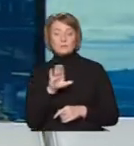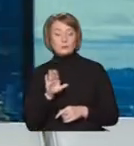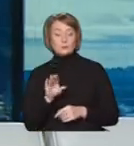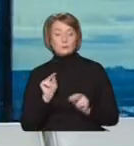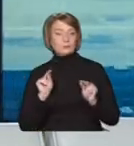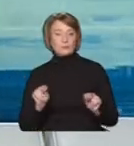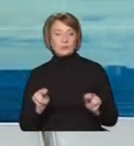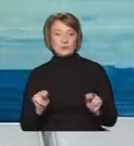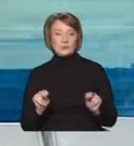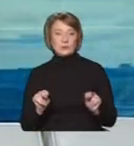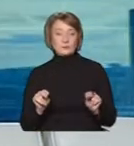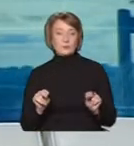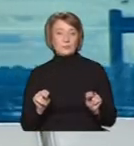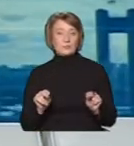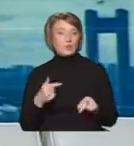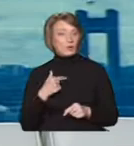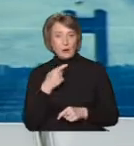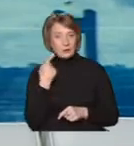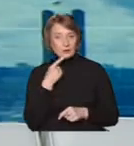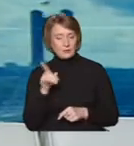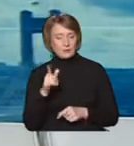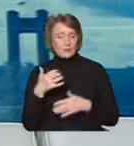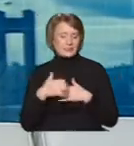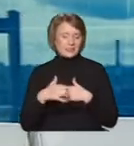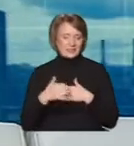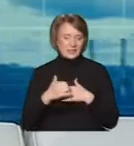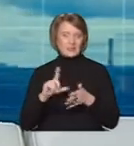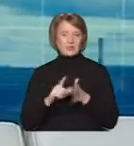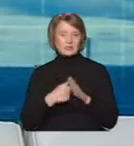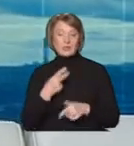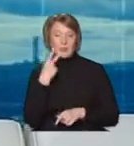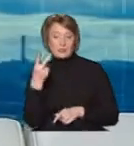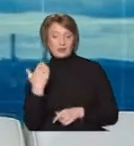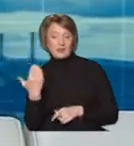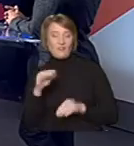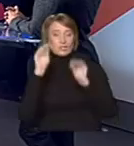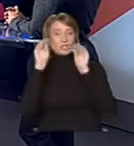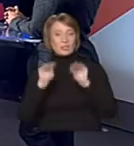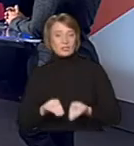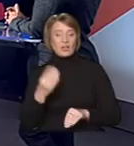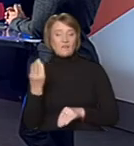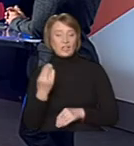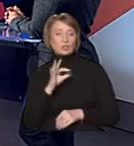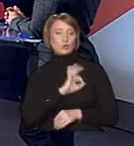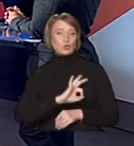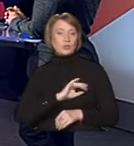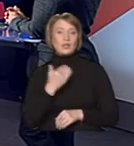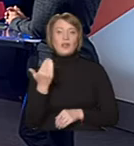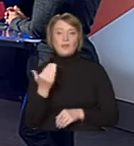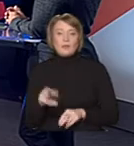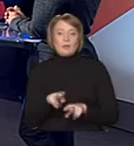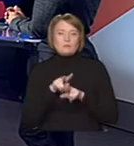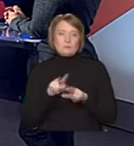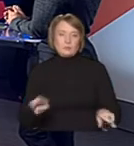що безсеребрянік. Я такого не казав. Середній клас. Так. Я подивився вашу декларацію, подивився ваші доходи і можу сказати, що ви такий самий, як я.